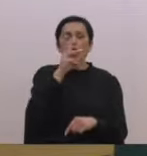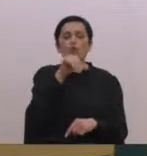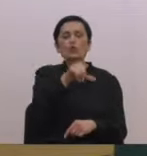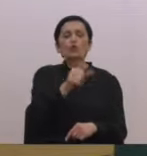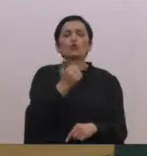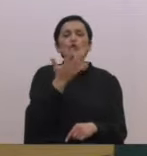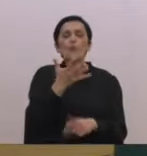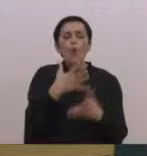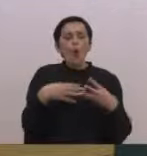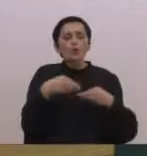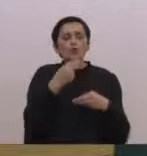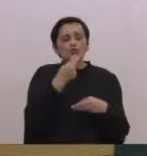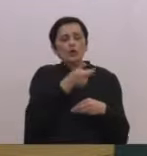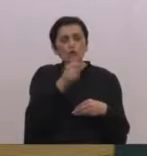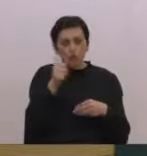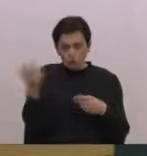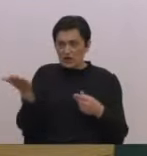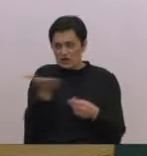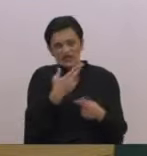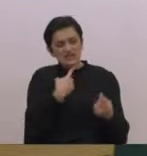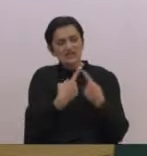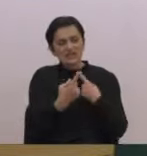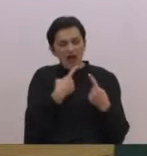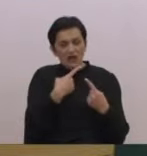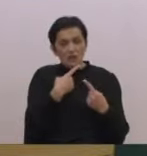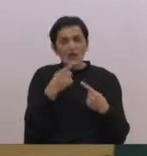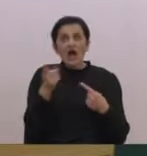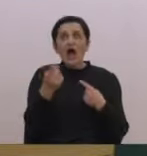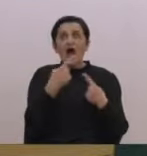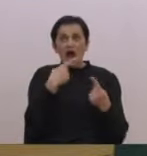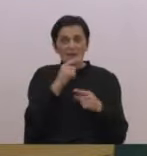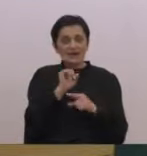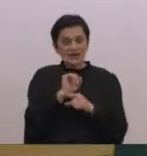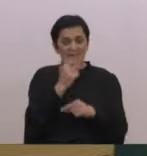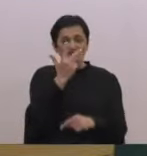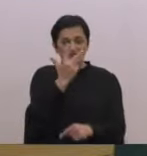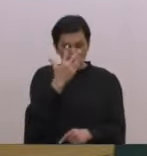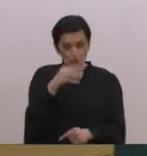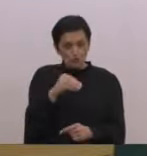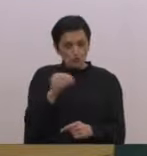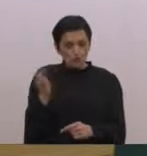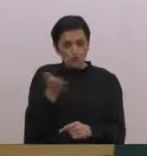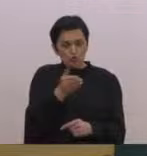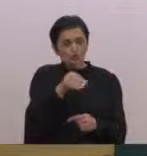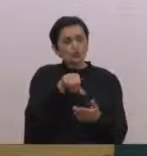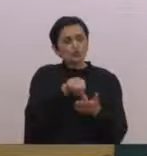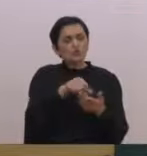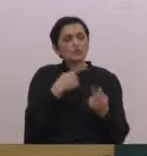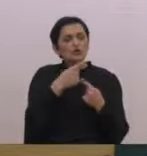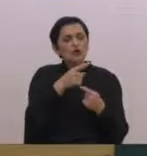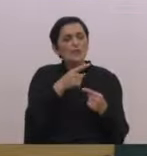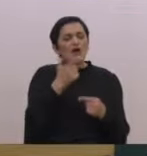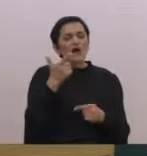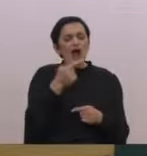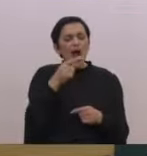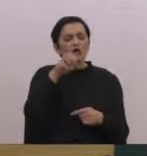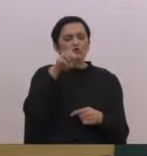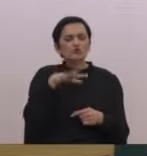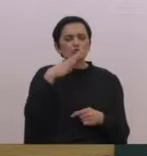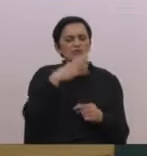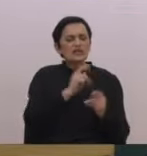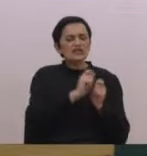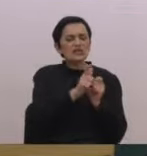როგორ არჩენენ ოჯახებს დაელაპარაკეთ ამ ადამიანებს გაჭერდით ამ ადამიანებთან სამი წუთი და კითხეთ როგორ იხდიან კომუნალურებს როგორ